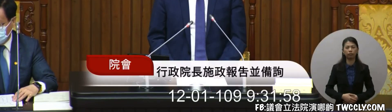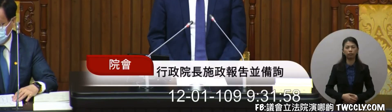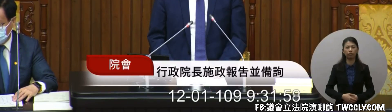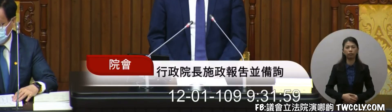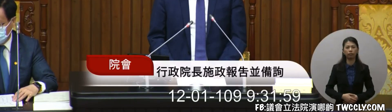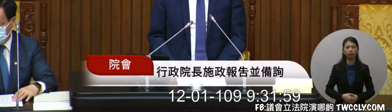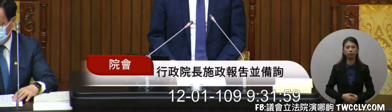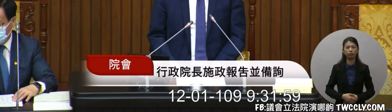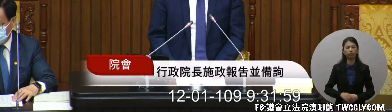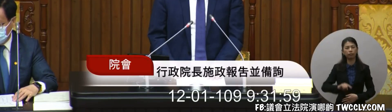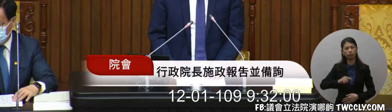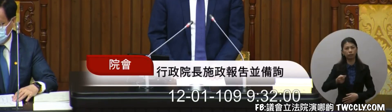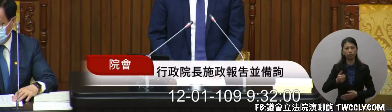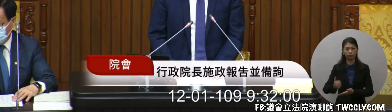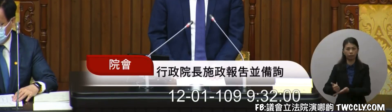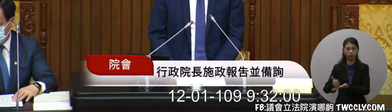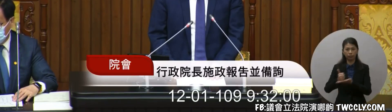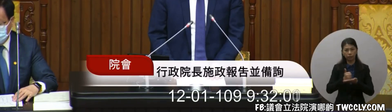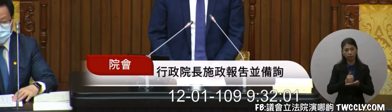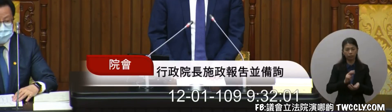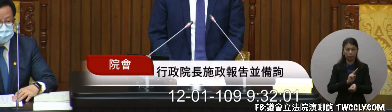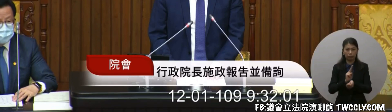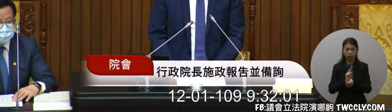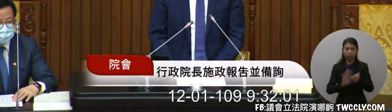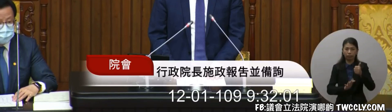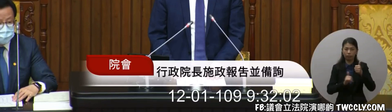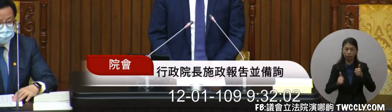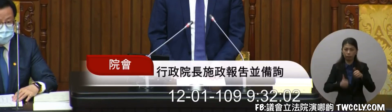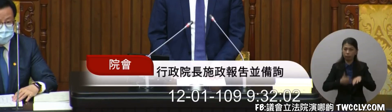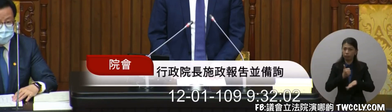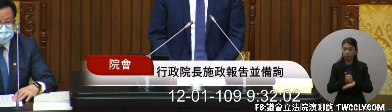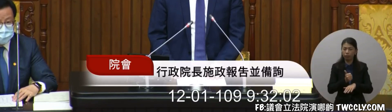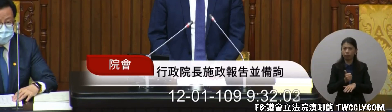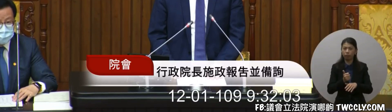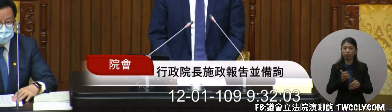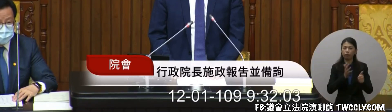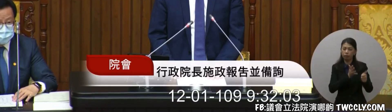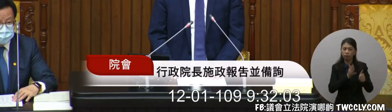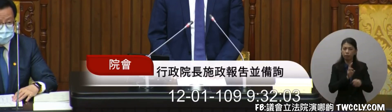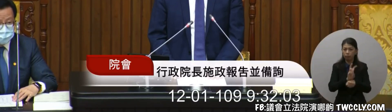接着请林奕华委员质询，询答时间为30分钟。